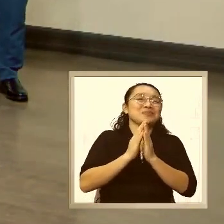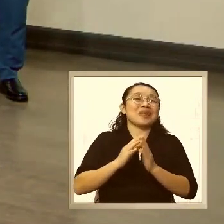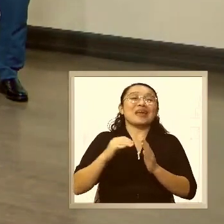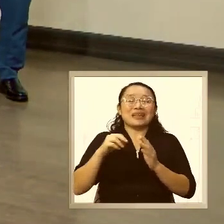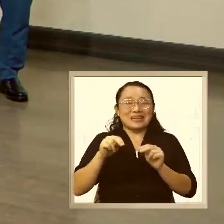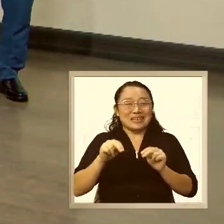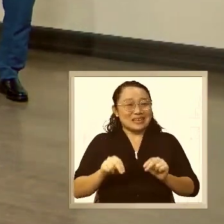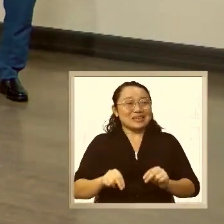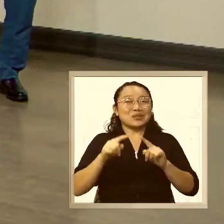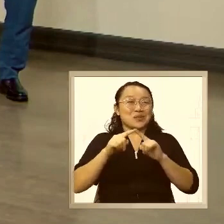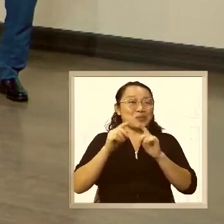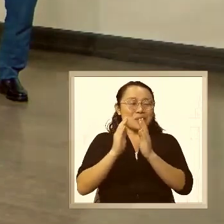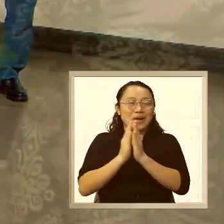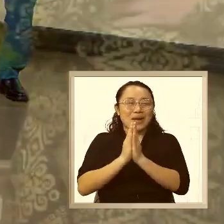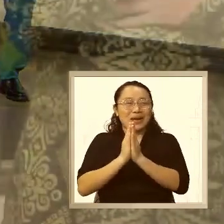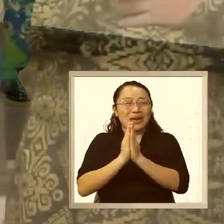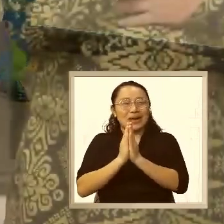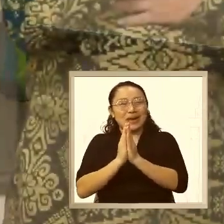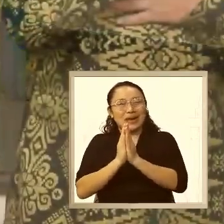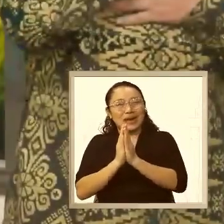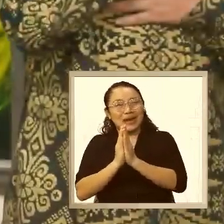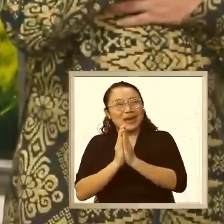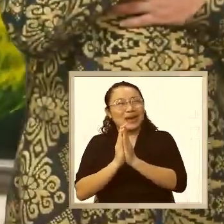pray. It pays to